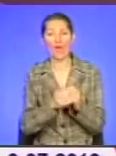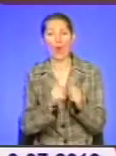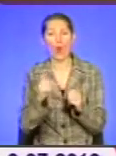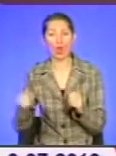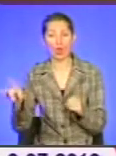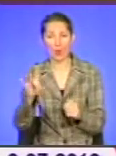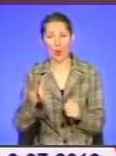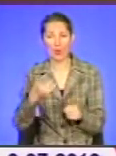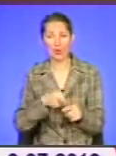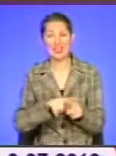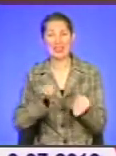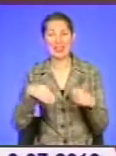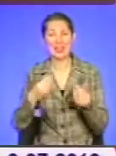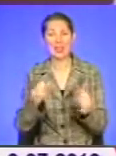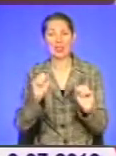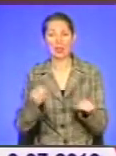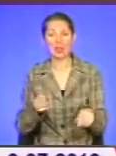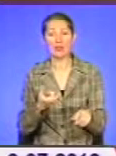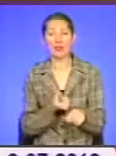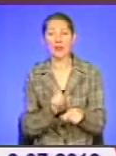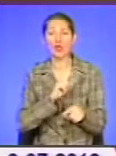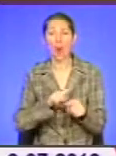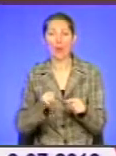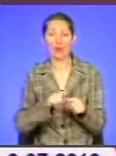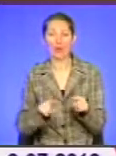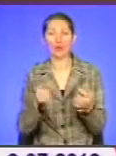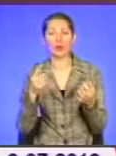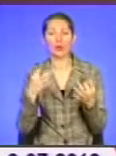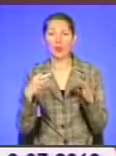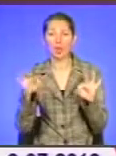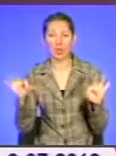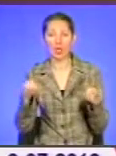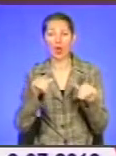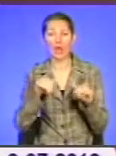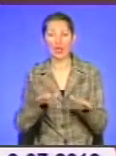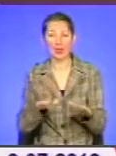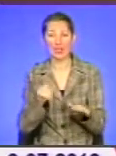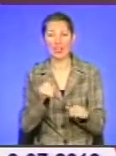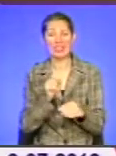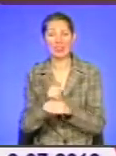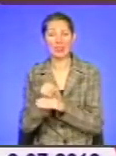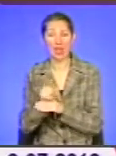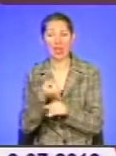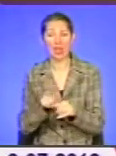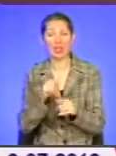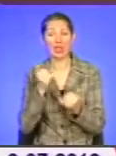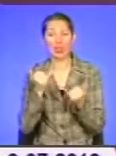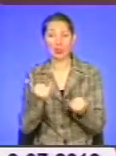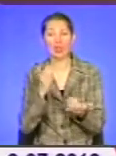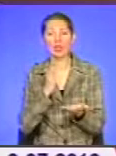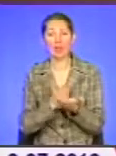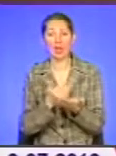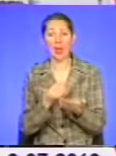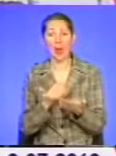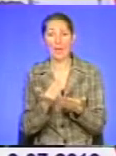районі, це дасть можливість більш оперативно, демократично вирішувати ті завдання, які сьогодні стоять перед кожним